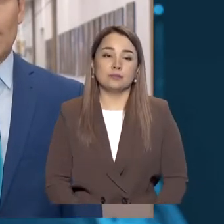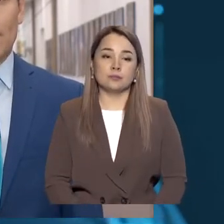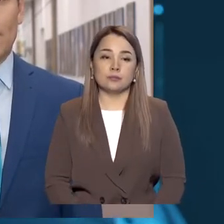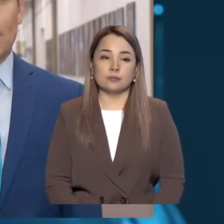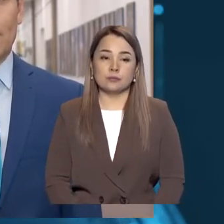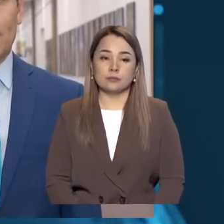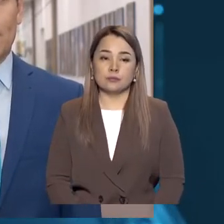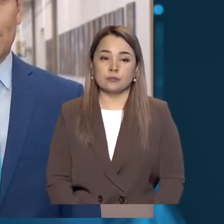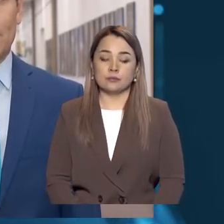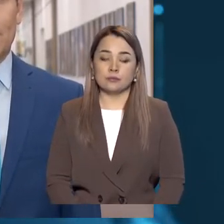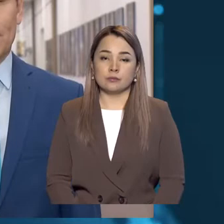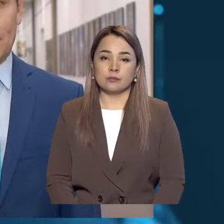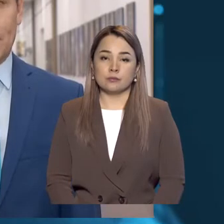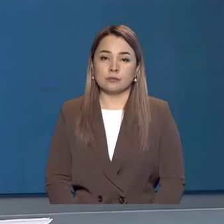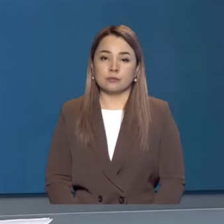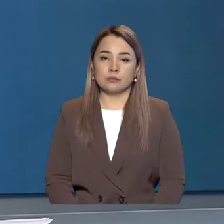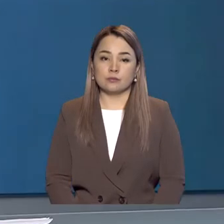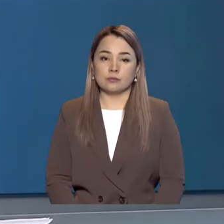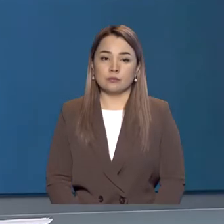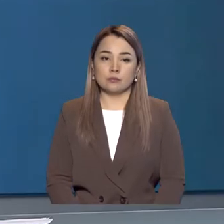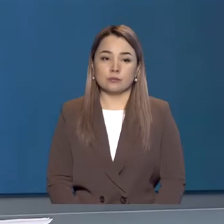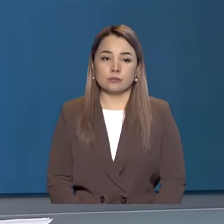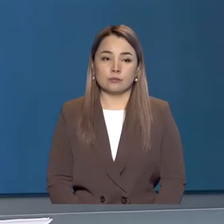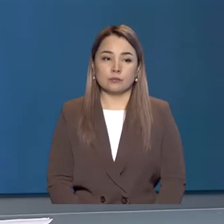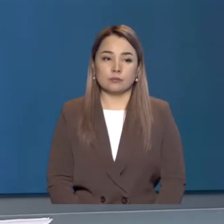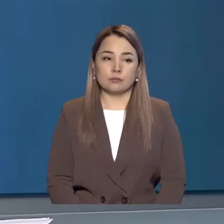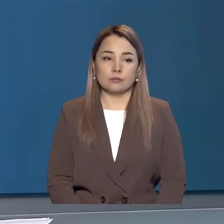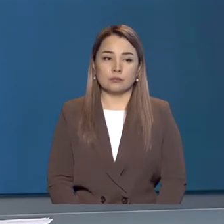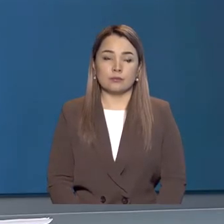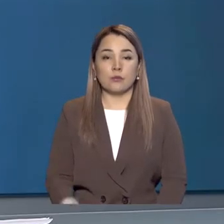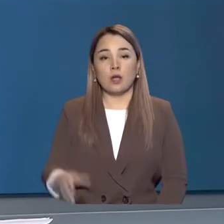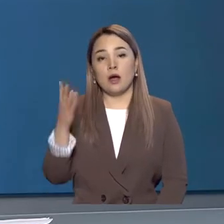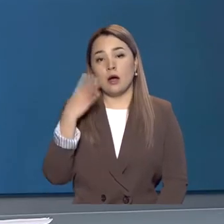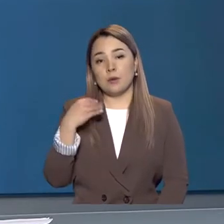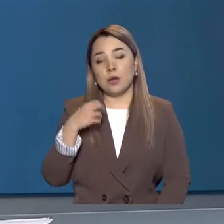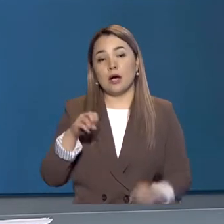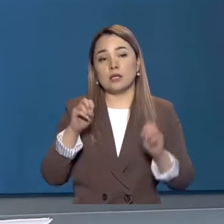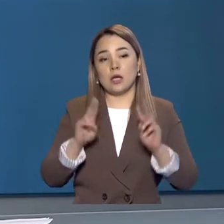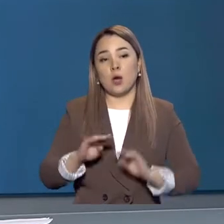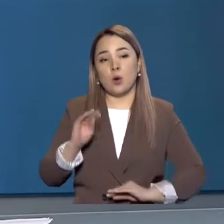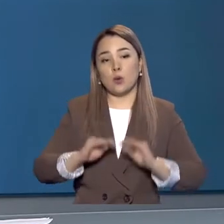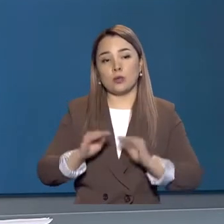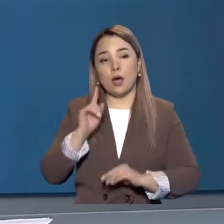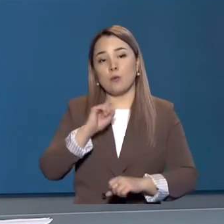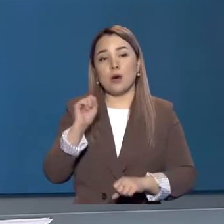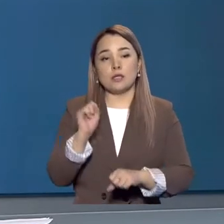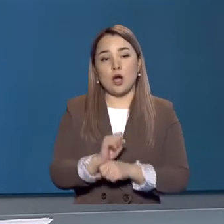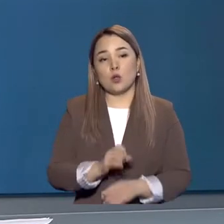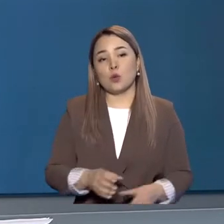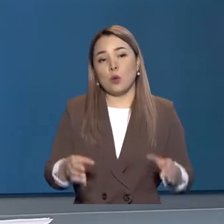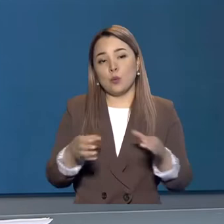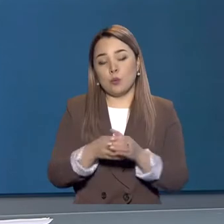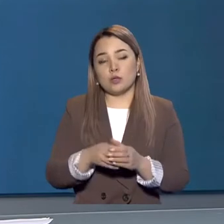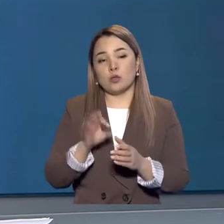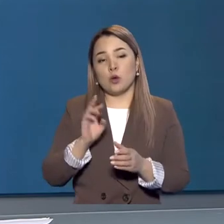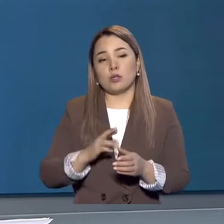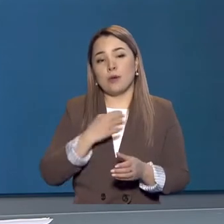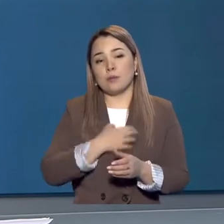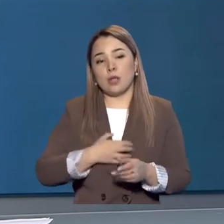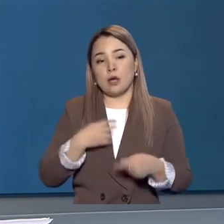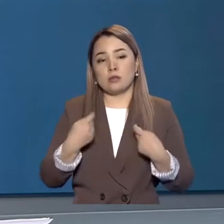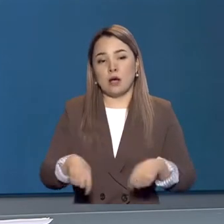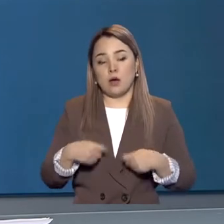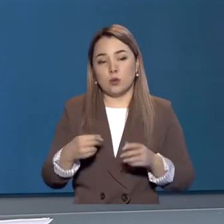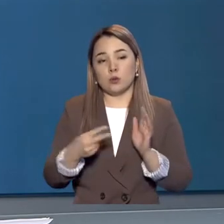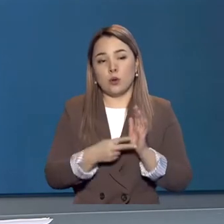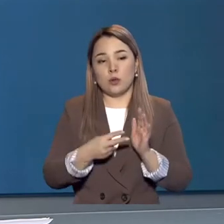сізде. Рахмет, Берік. Жалғастырамыз. Алматыда арнай құрылған мониторингтік топ әлеуметтік маңызы бар тауарлардың